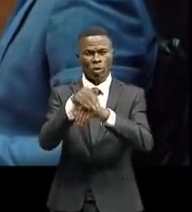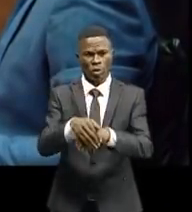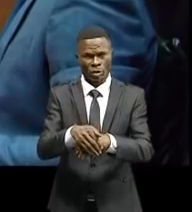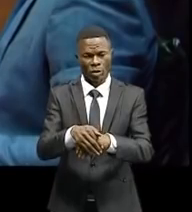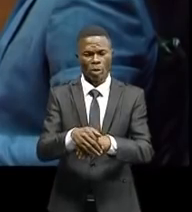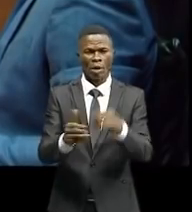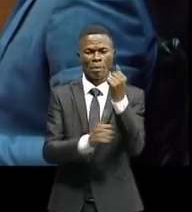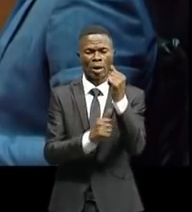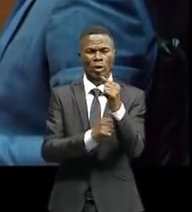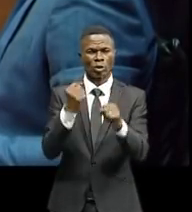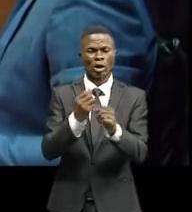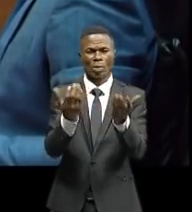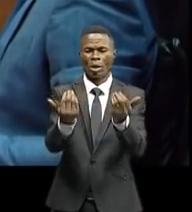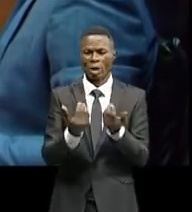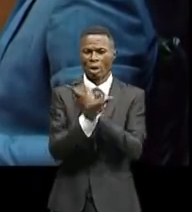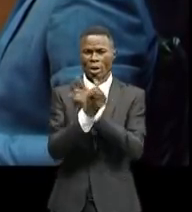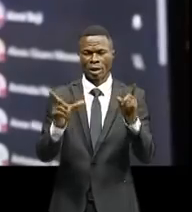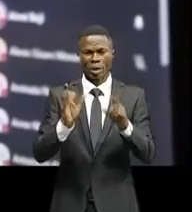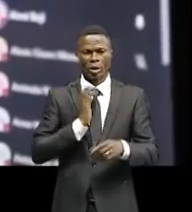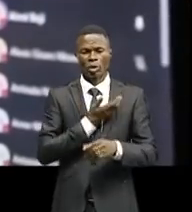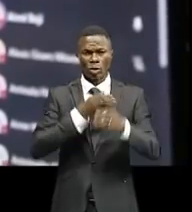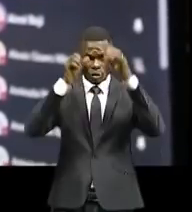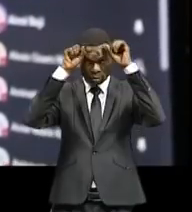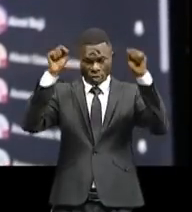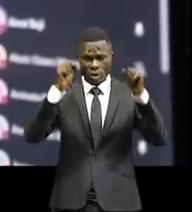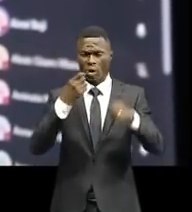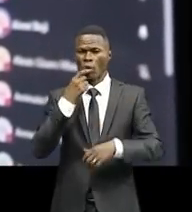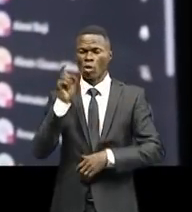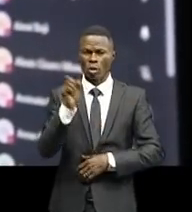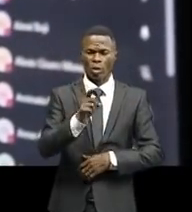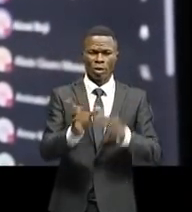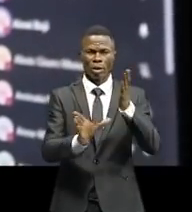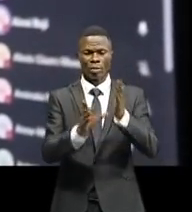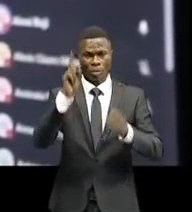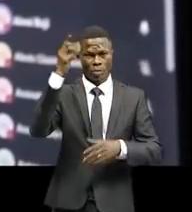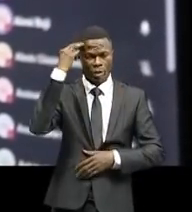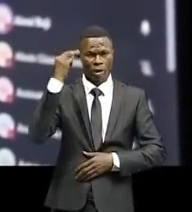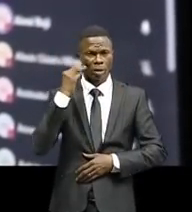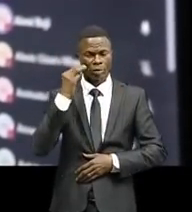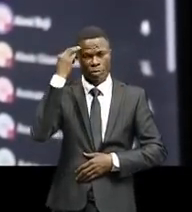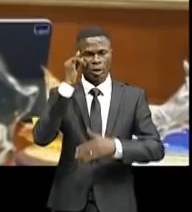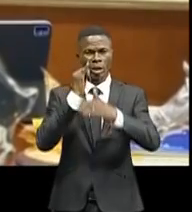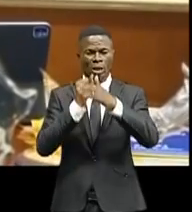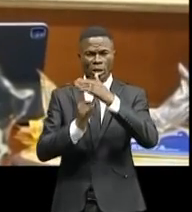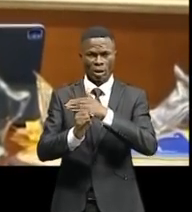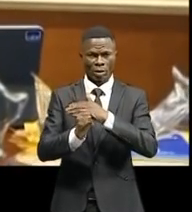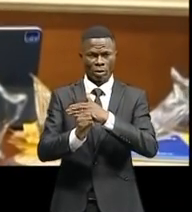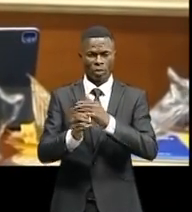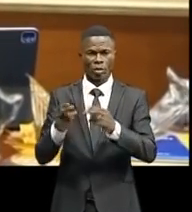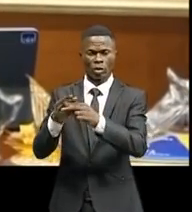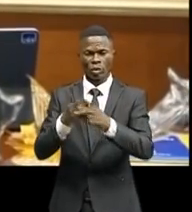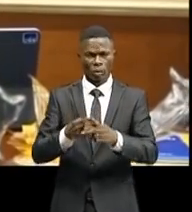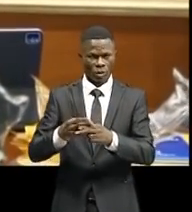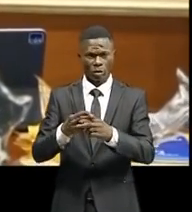ces volontaires, le président de la République a instruit le vice-premier ministre, ministre de l'Intérieur, de la